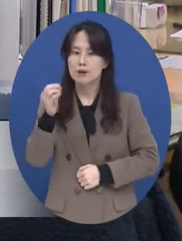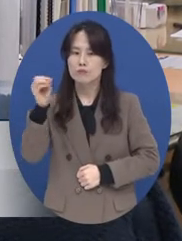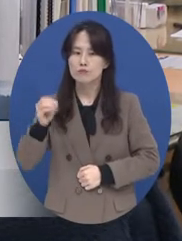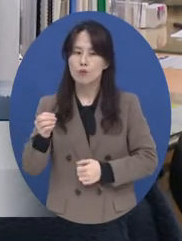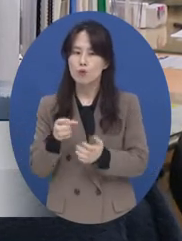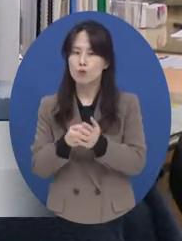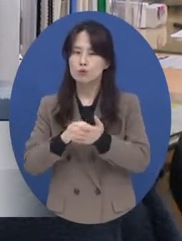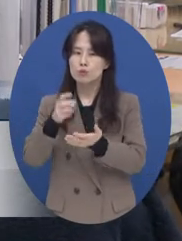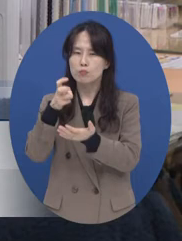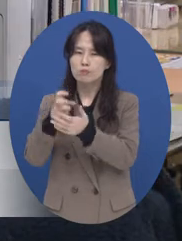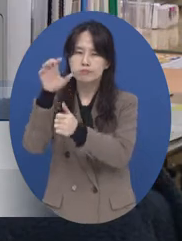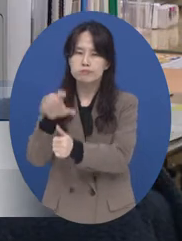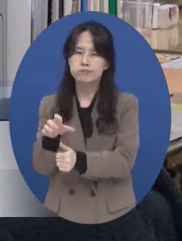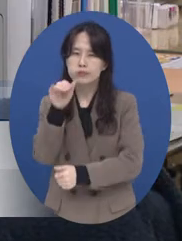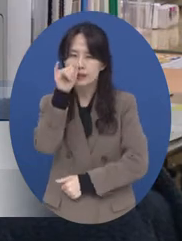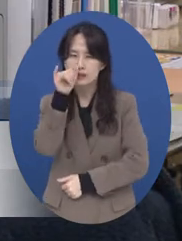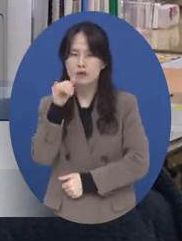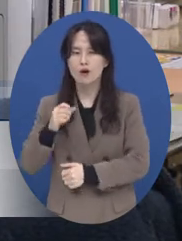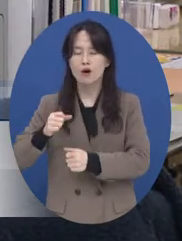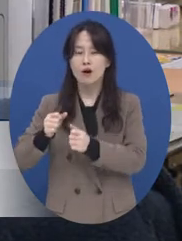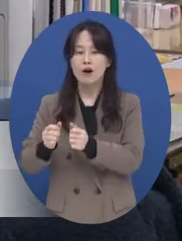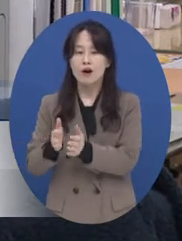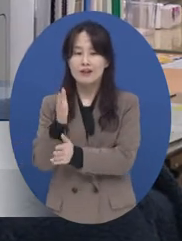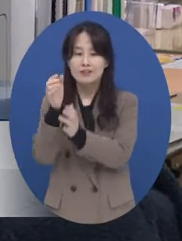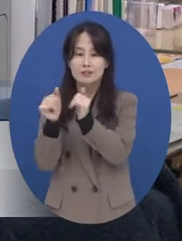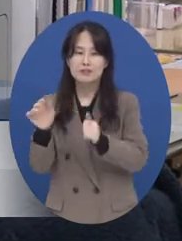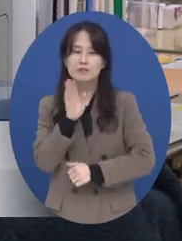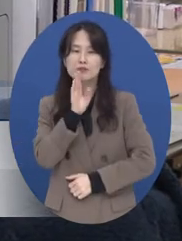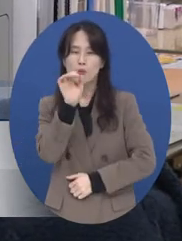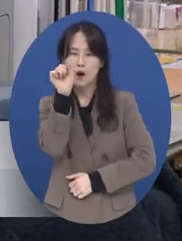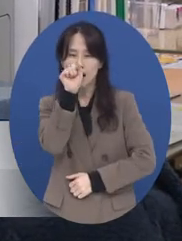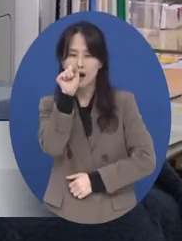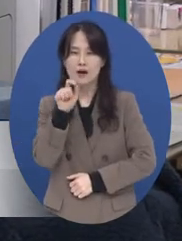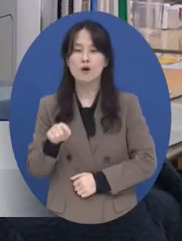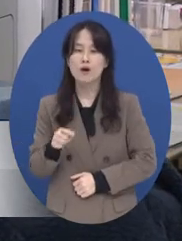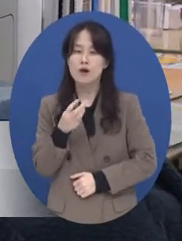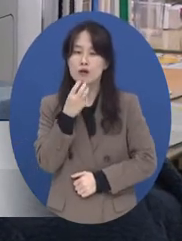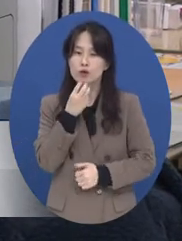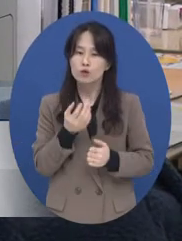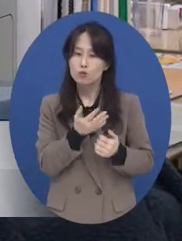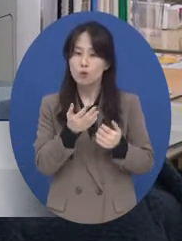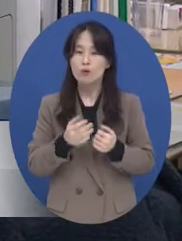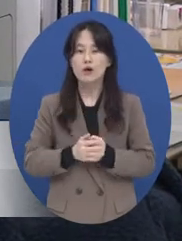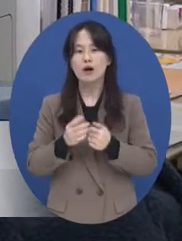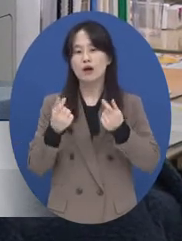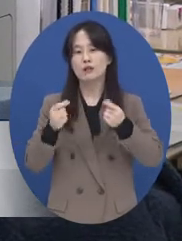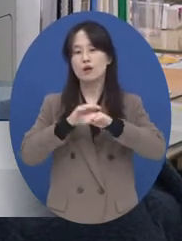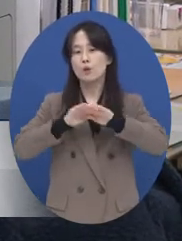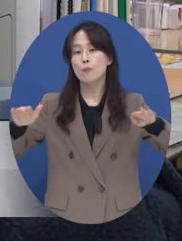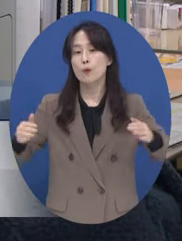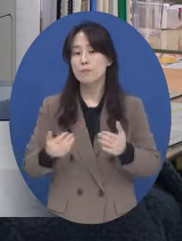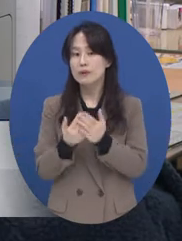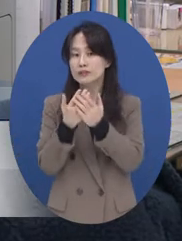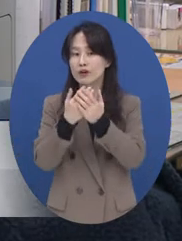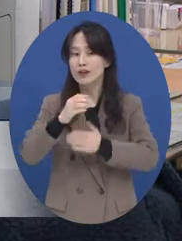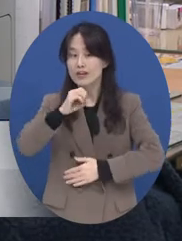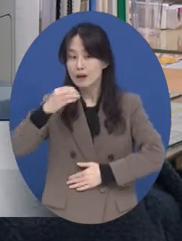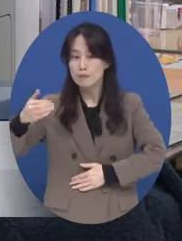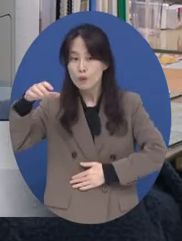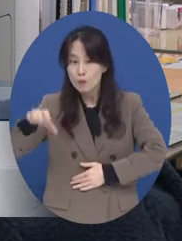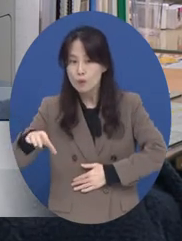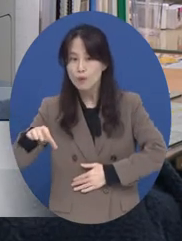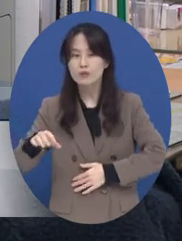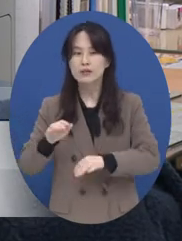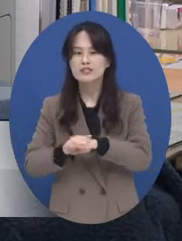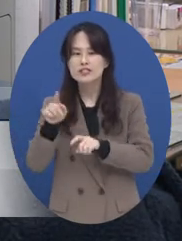정도의 이제 규제가 있는데요. 국민들은 정말 굉장히 좋아하고 또 경기도가 또 이렇게 균형 발전에